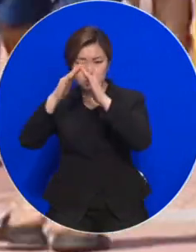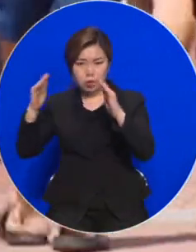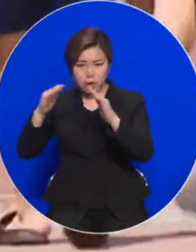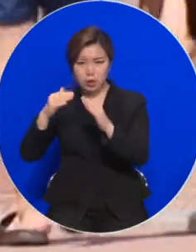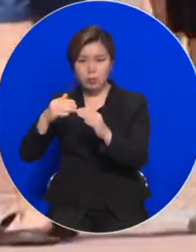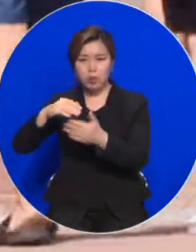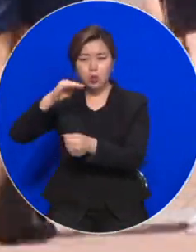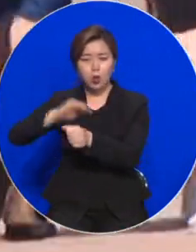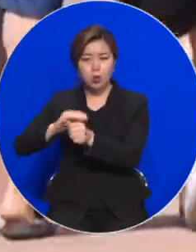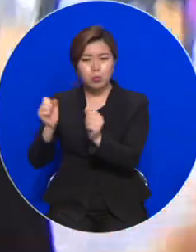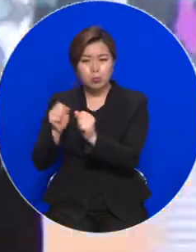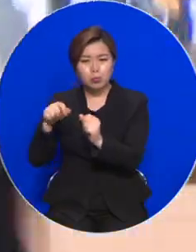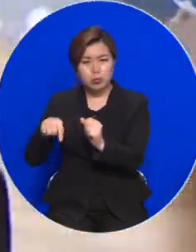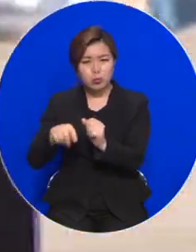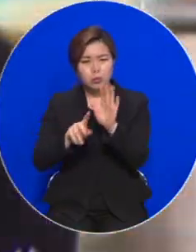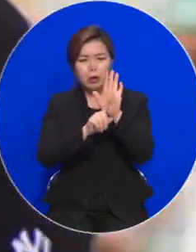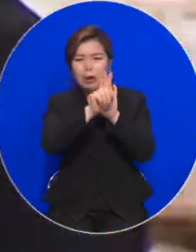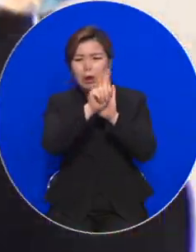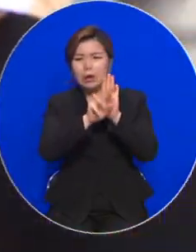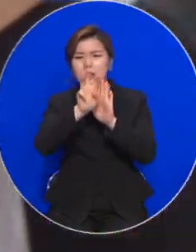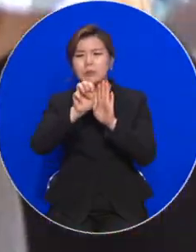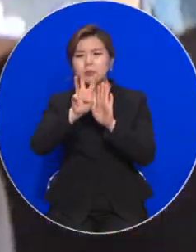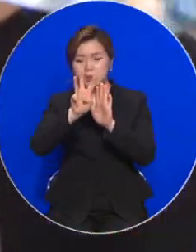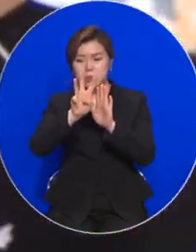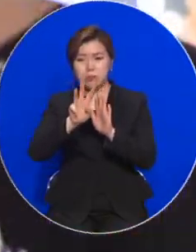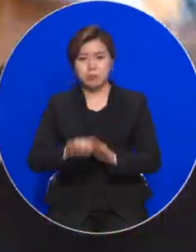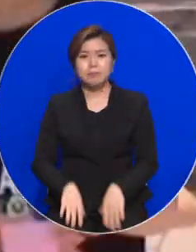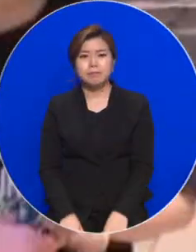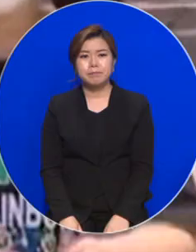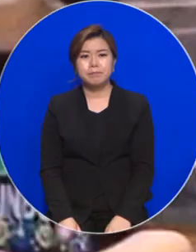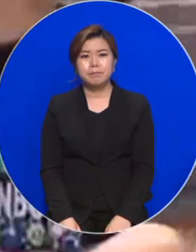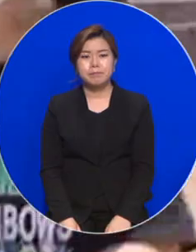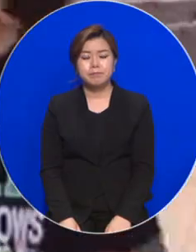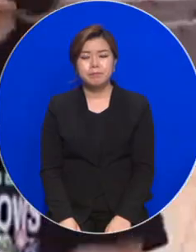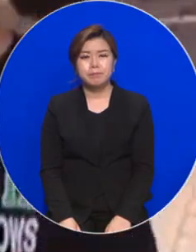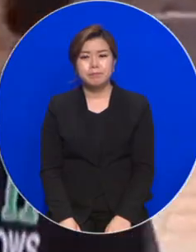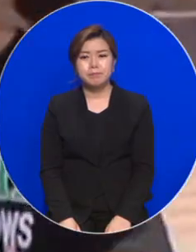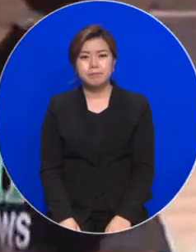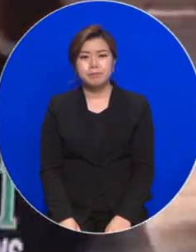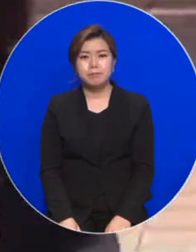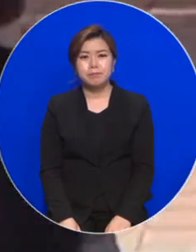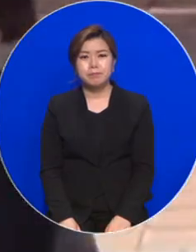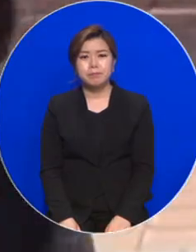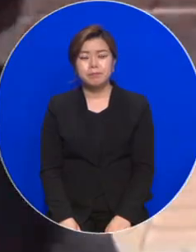체감 온도가 33도 이상 오르는 곳이 있겠습니다. KTV 문기혁입니다.